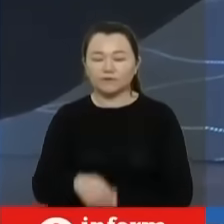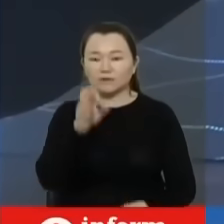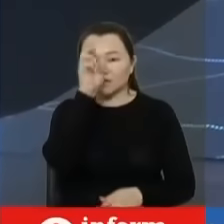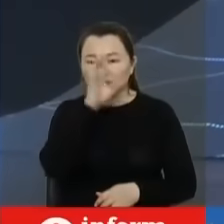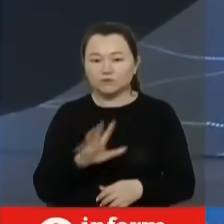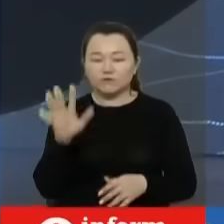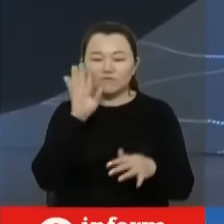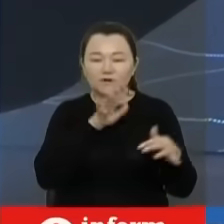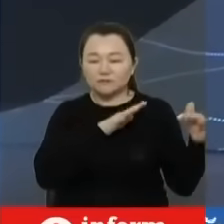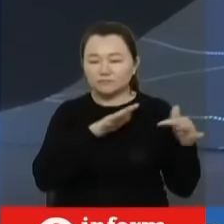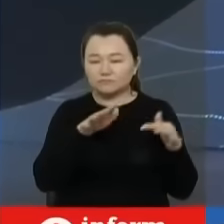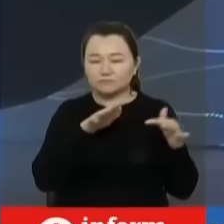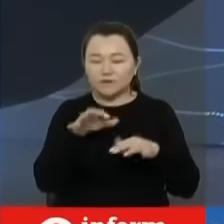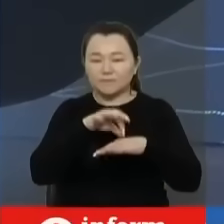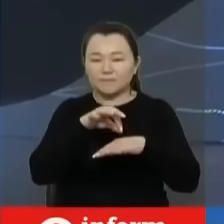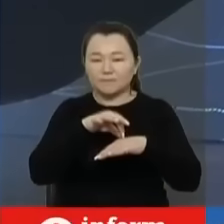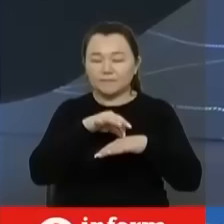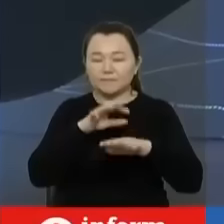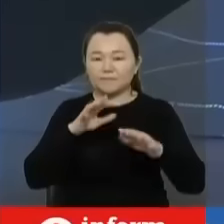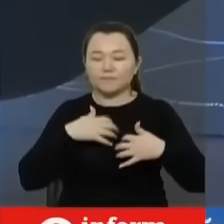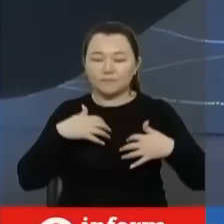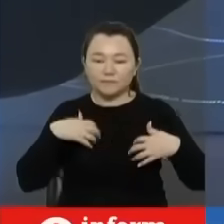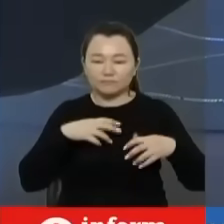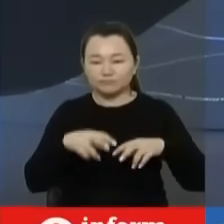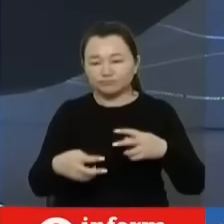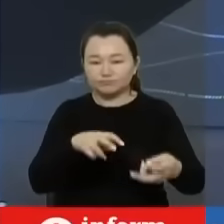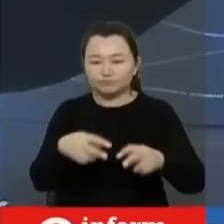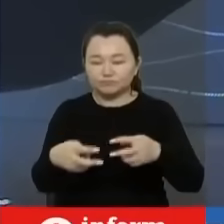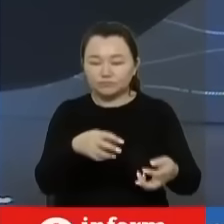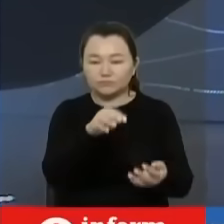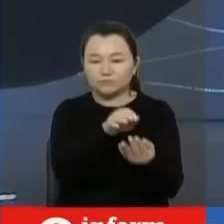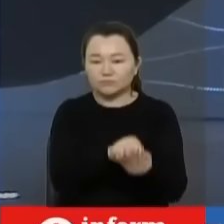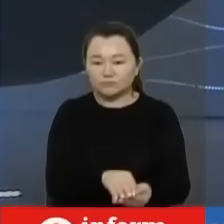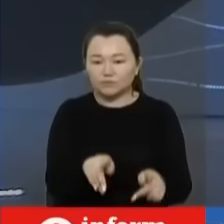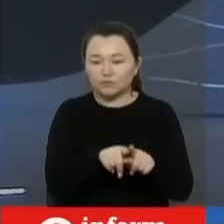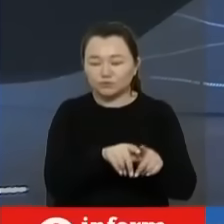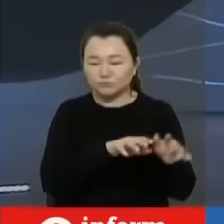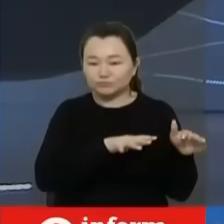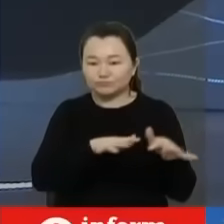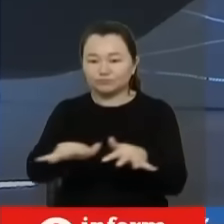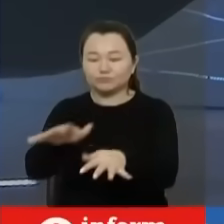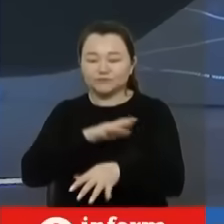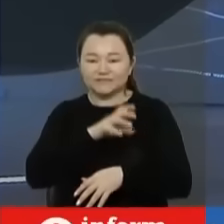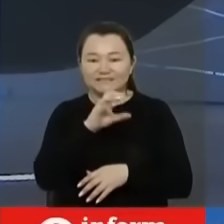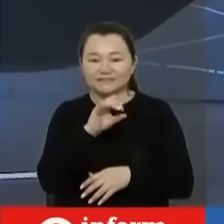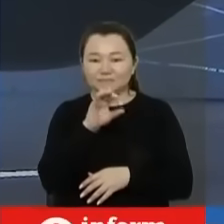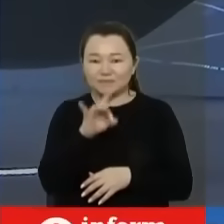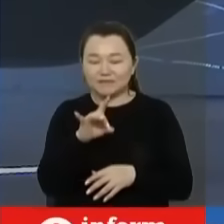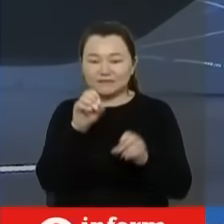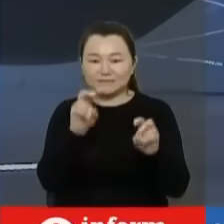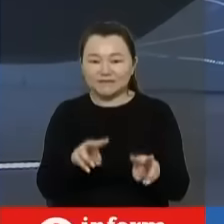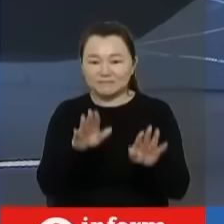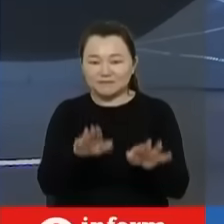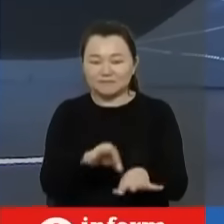Елімізде тасқын су індет жұқтырған малдардың өліксесі көмілген қорымдарды да шайып кетті. Арнайы орында Сібір жарасынан өлген 4 түлік